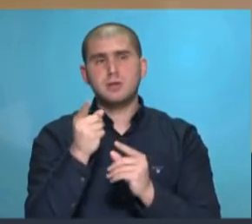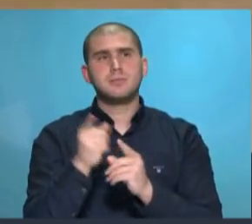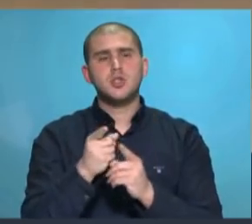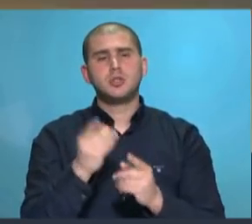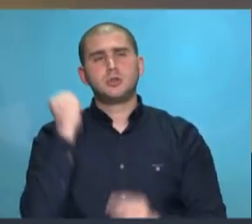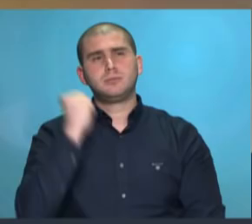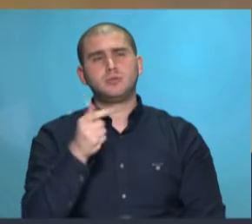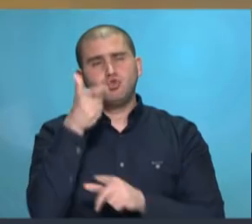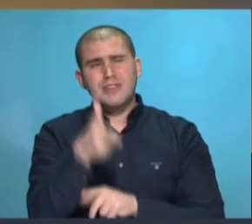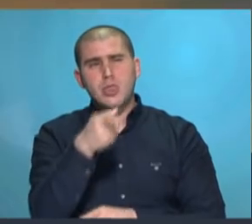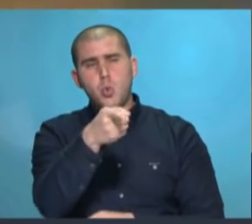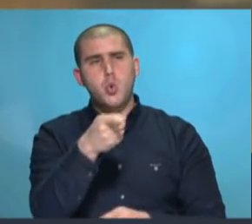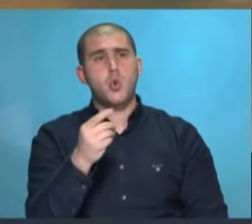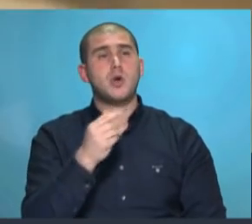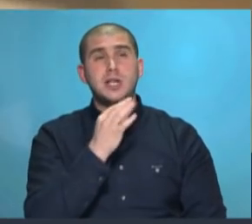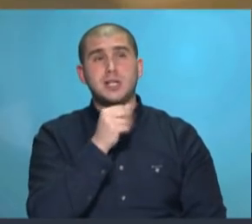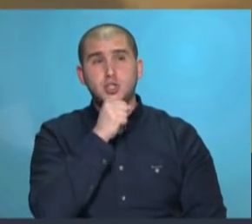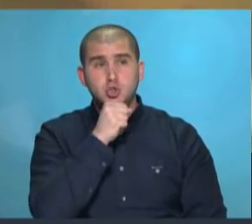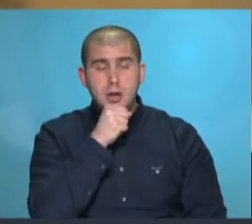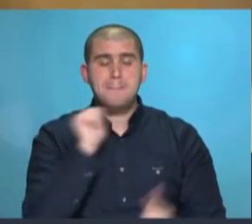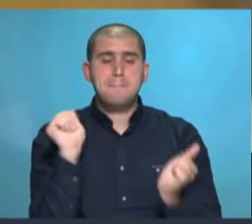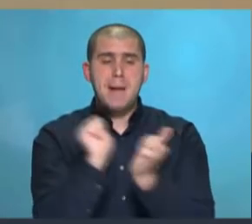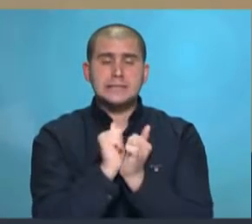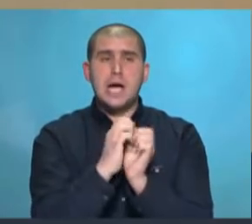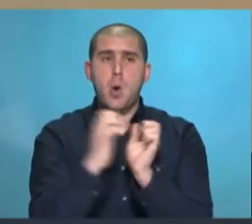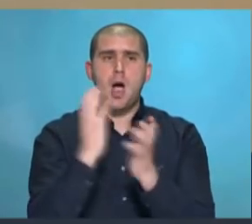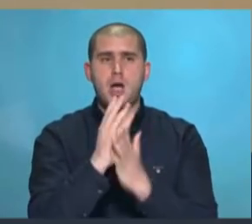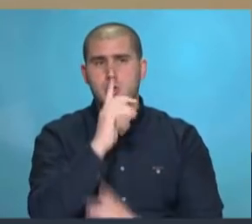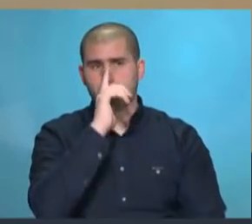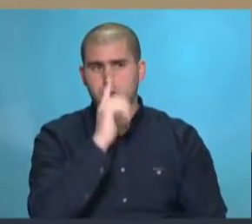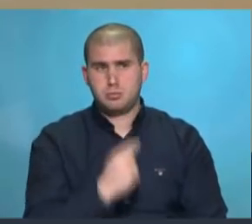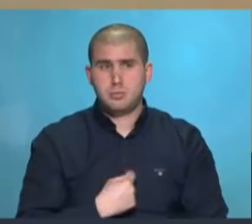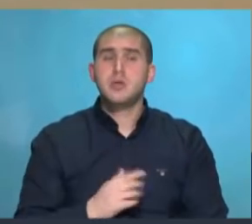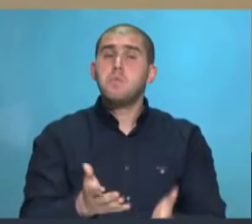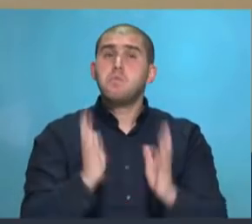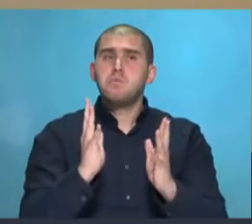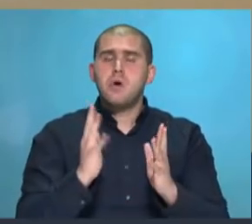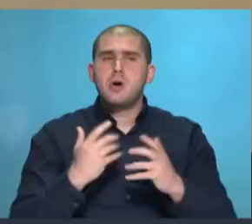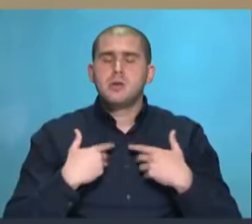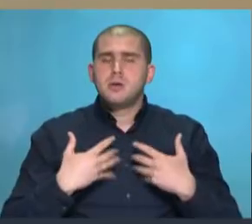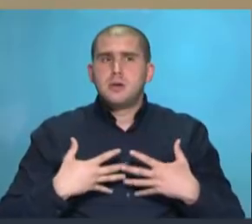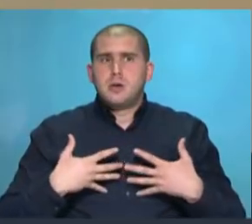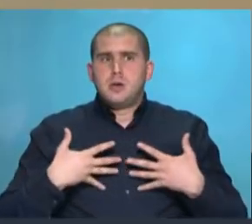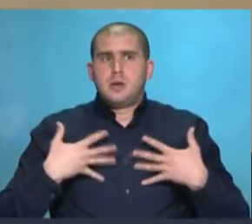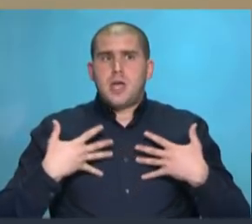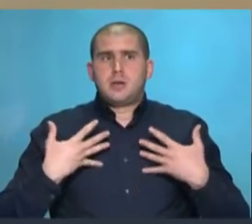הקשישה. מעצרה מוארך עד יום ראשון. אני מאוד מאוד מאוד התרגשתי,